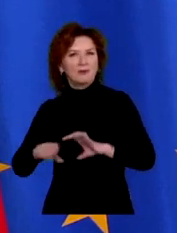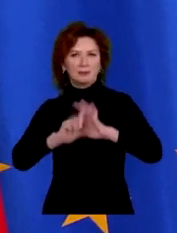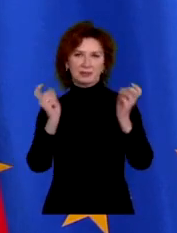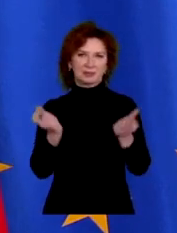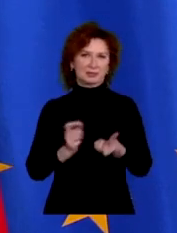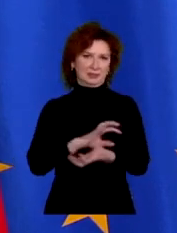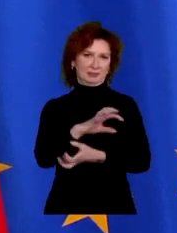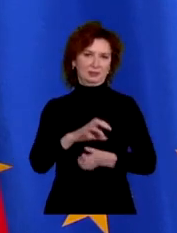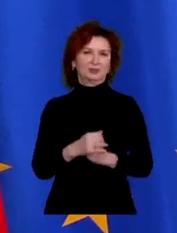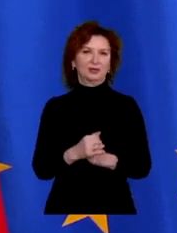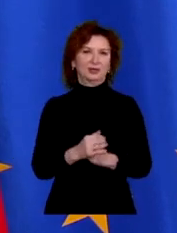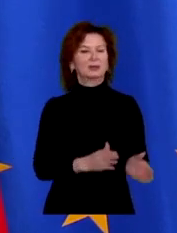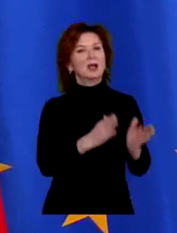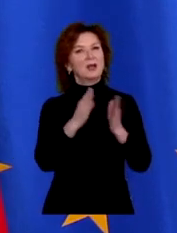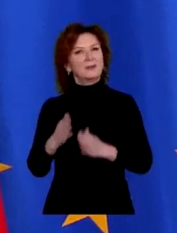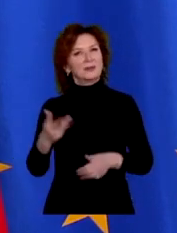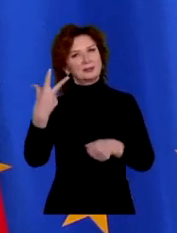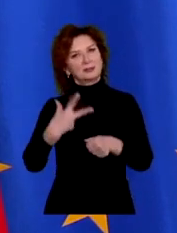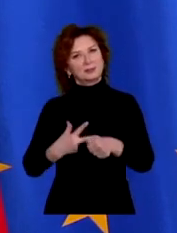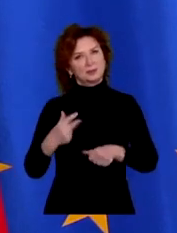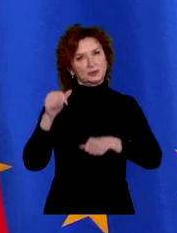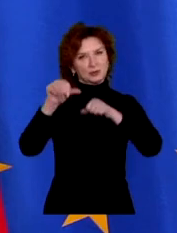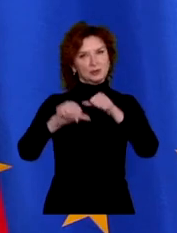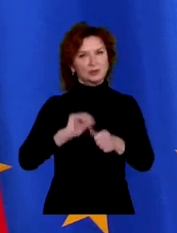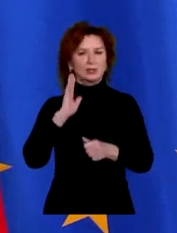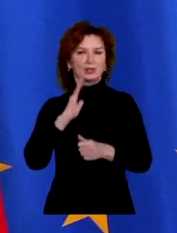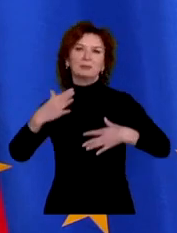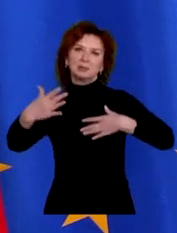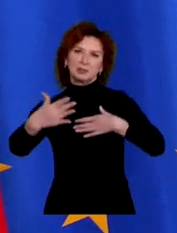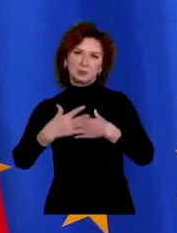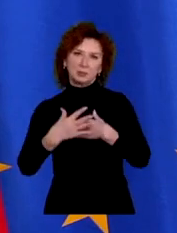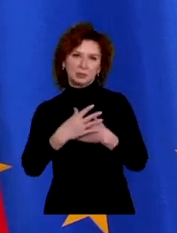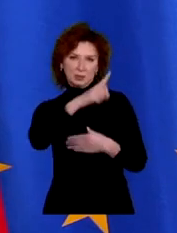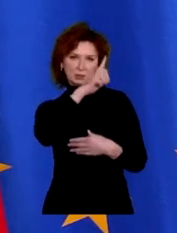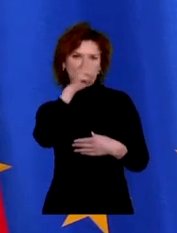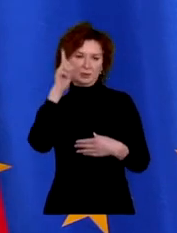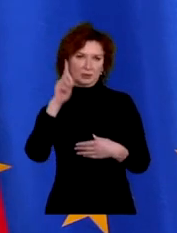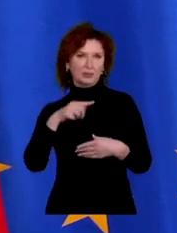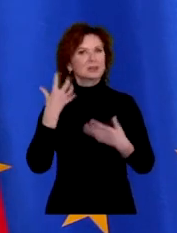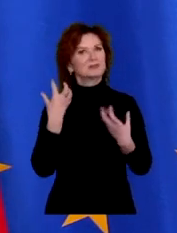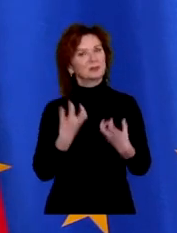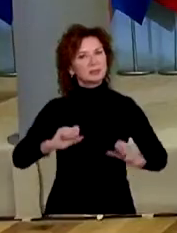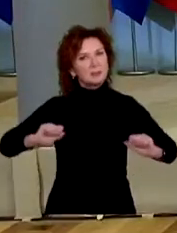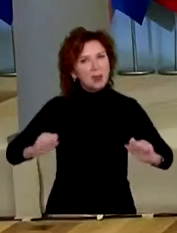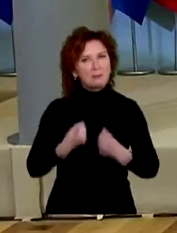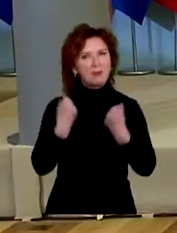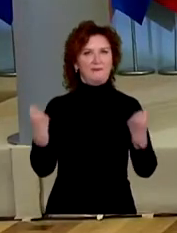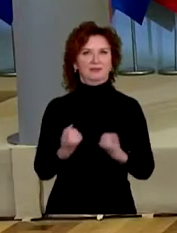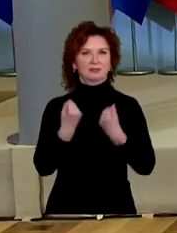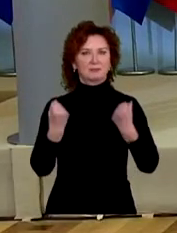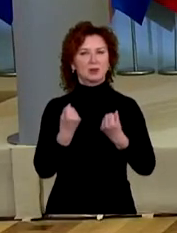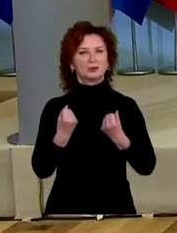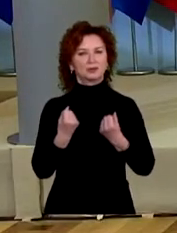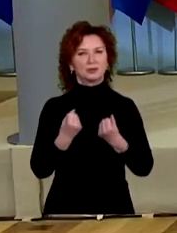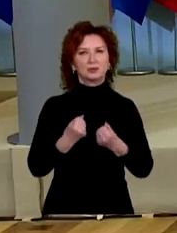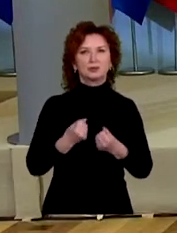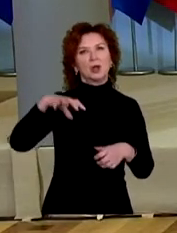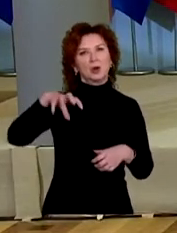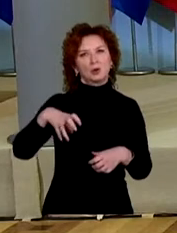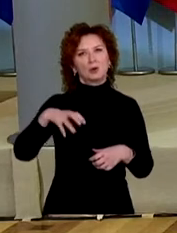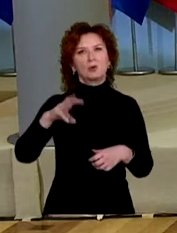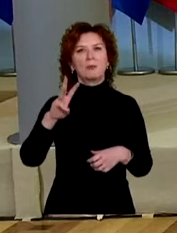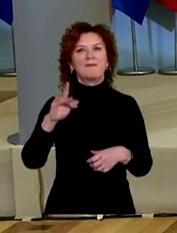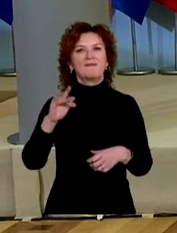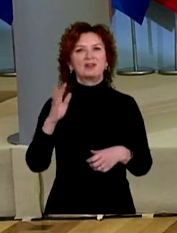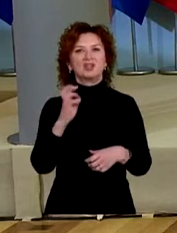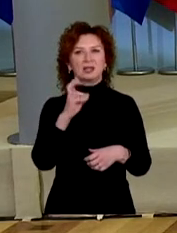lat ma zbliżyć społeczeństwa. Chcemy wzmocnić jeszcze markę Grupy Wyszehradzkiej, uatrakcyjnić region